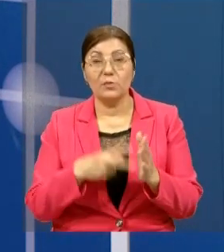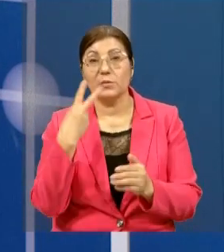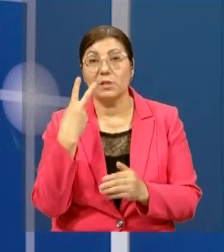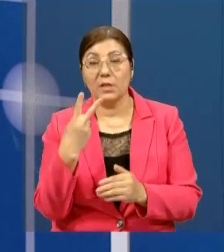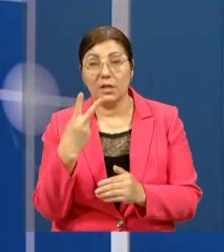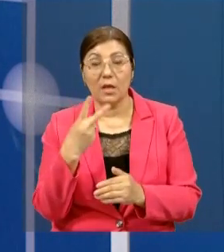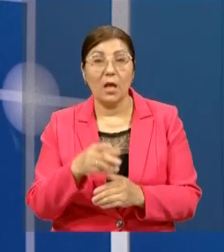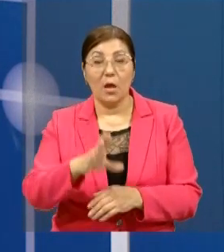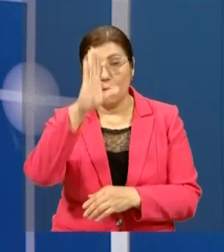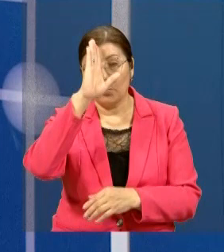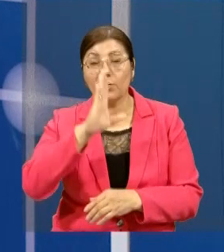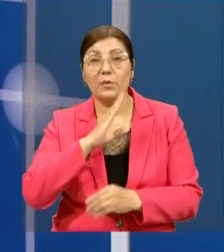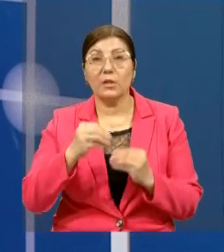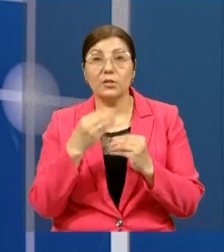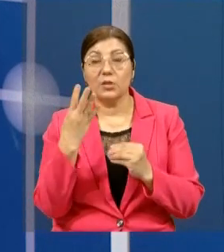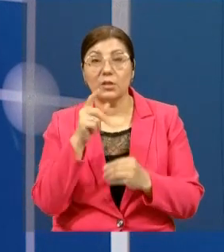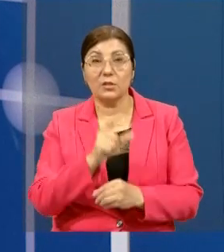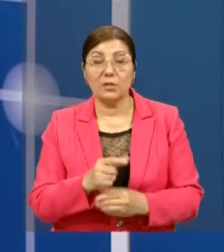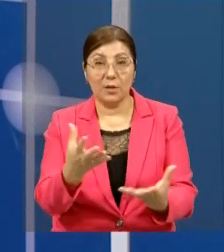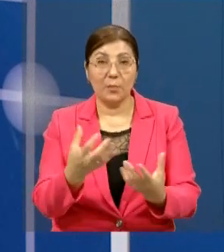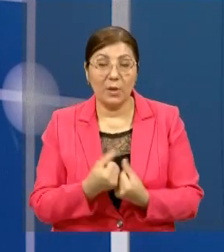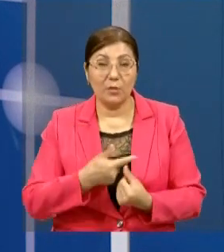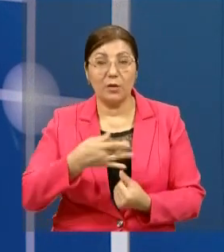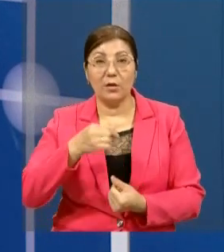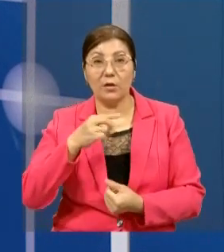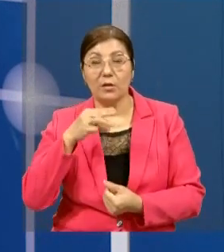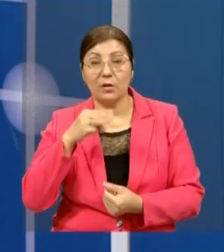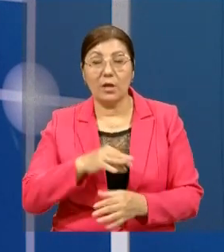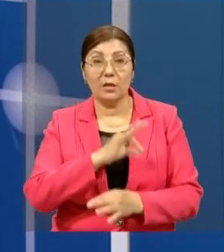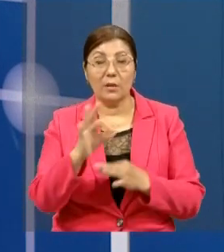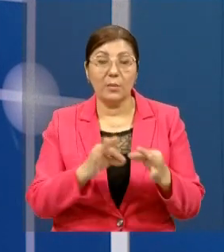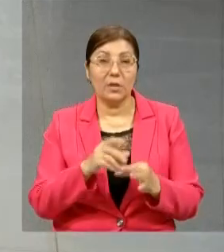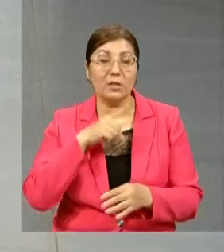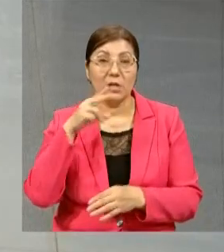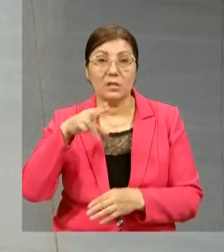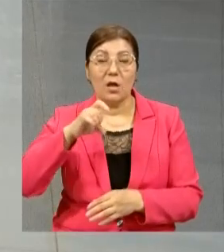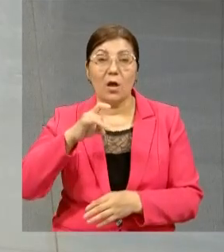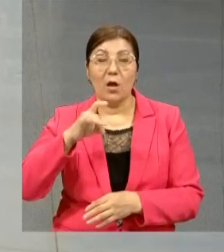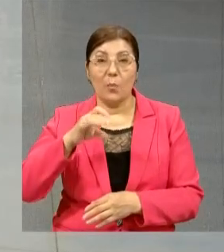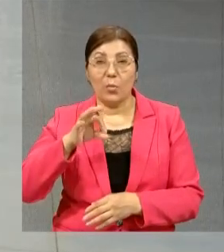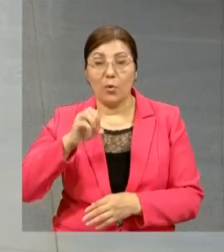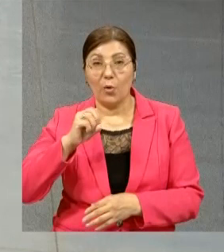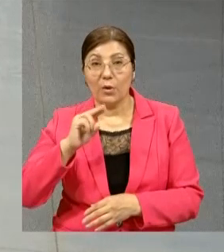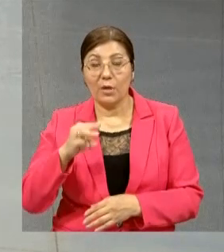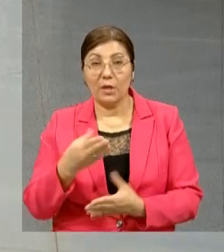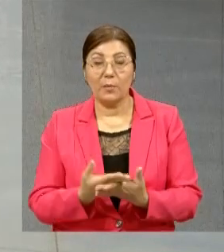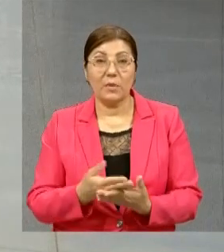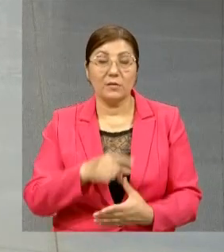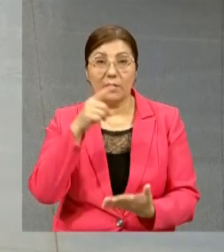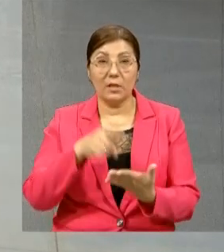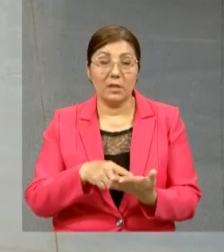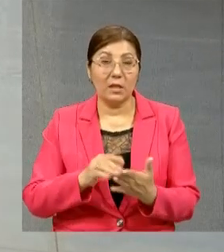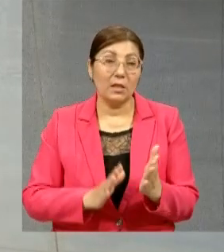юноши и девушки ещё 14 человек получили Гранты в рамках проекта жаз Project вопросы поддержки подрастающего